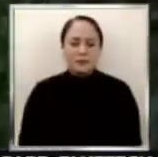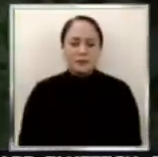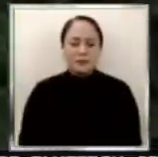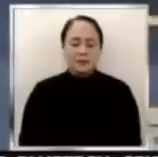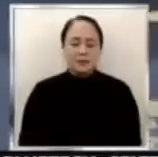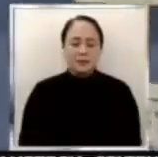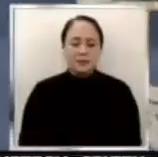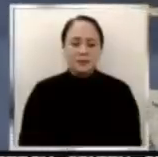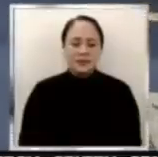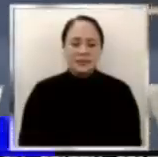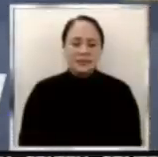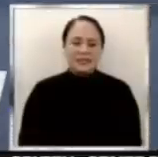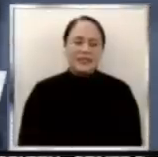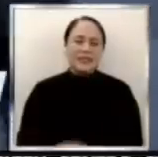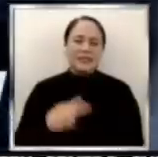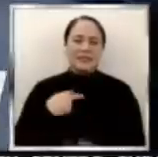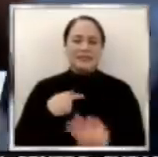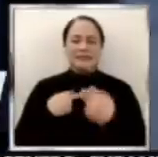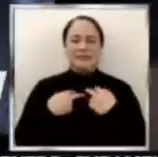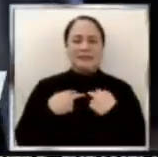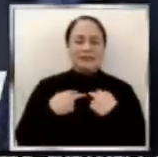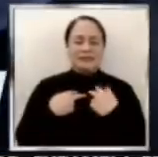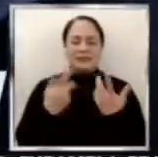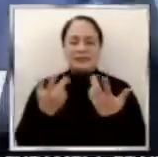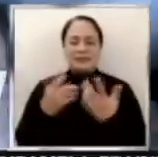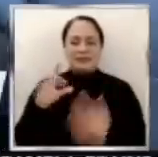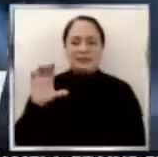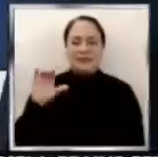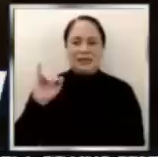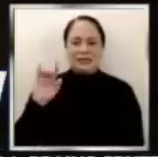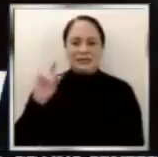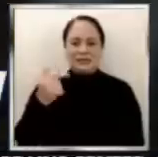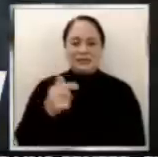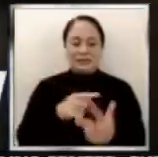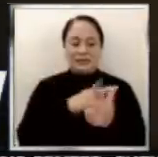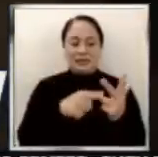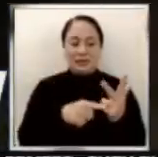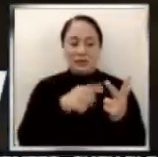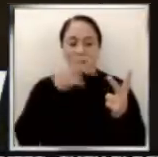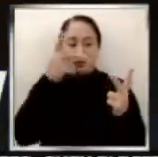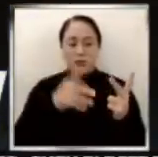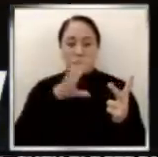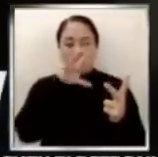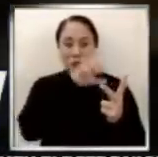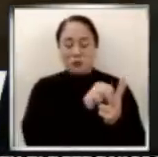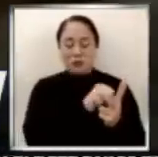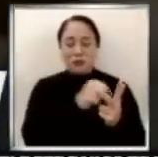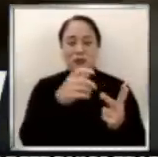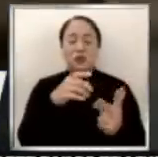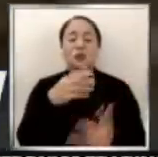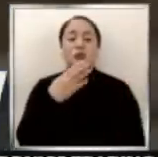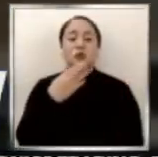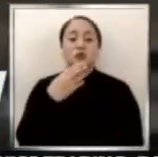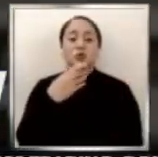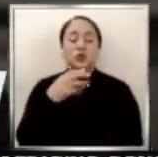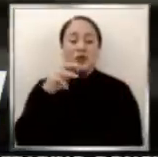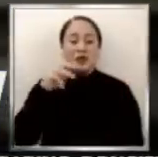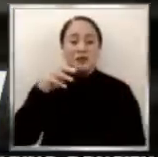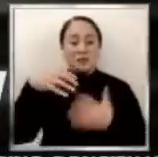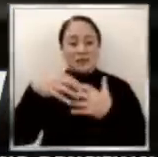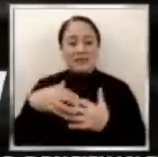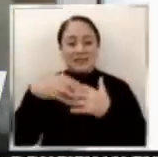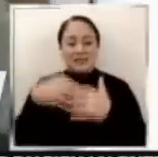Ginigipit na raw habang nasa kamay ng CIDG ang tatlong naaresto sa raid sa sugar mill ng mga Teves sa Santa Catalina,